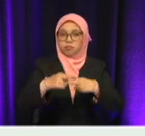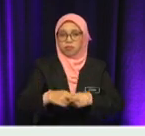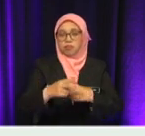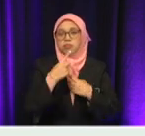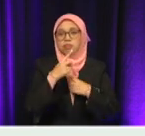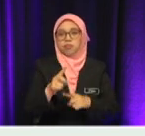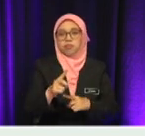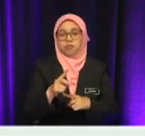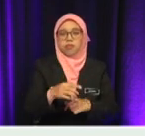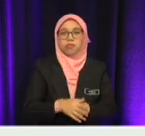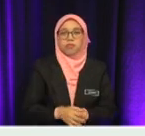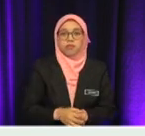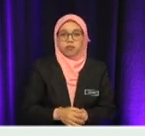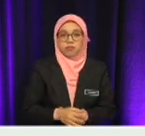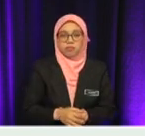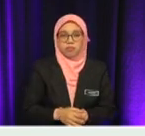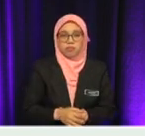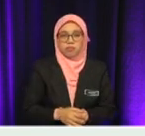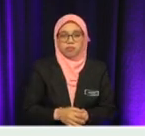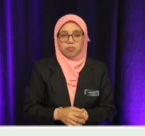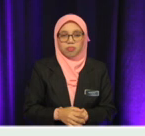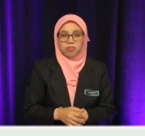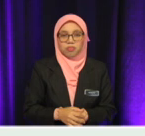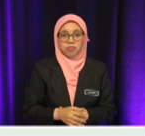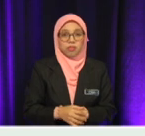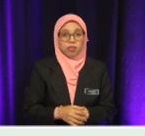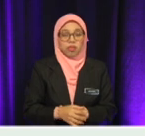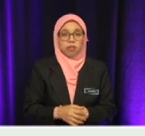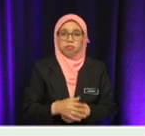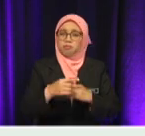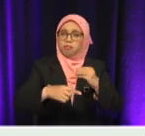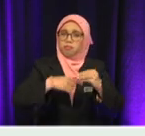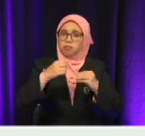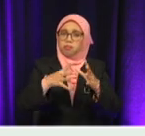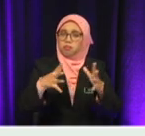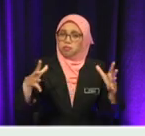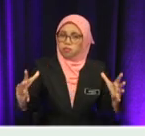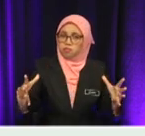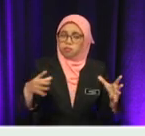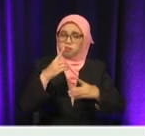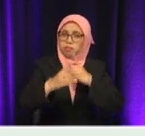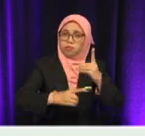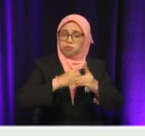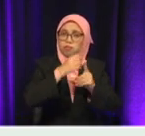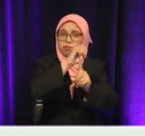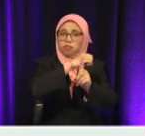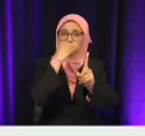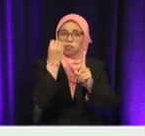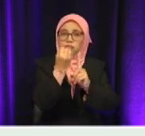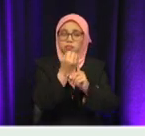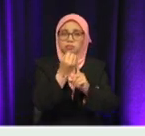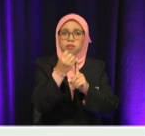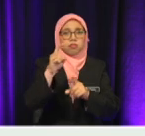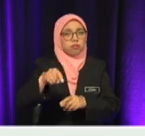murid-murid, apabila bercerita ataupun bercakap tentang perkembangan deria dan pemahaman dunia persekitaran, kamu wajib